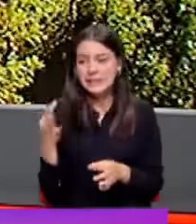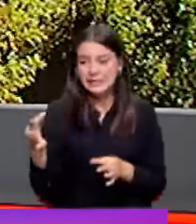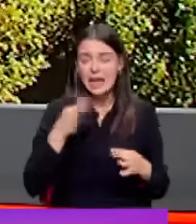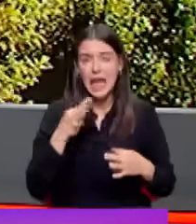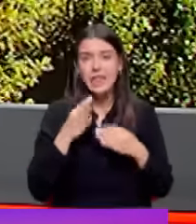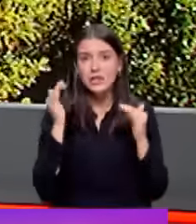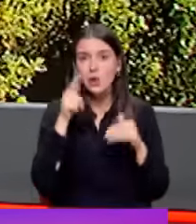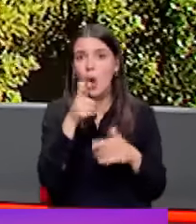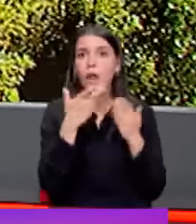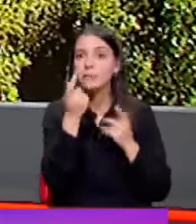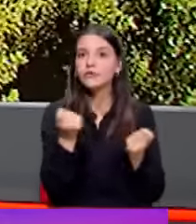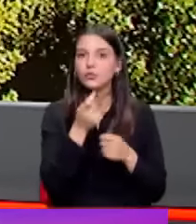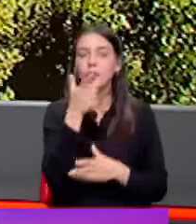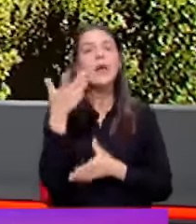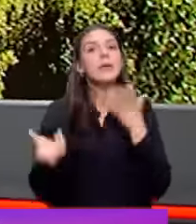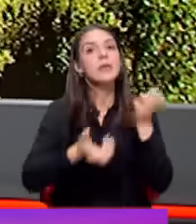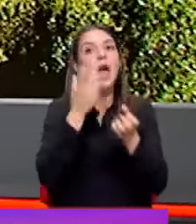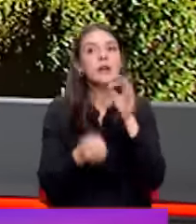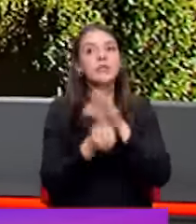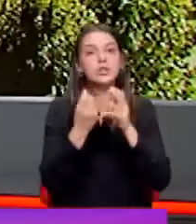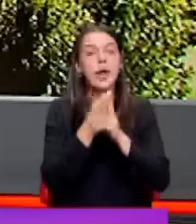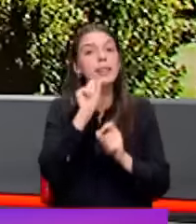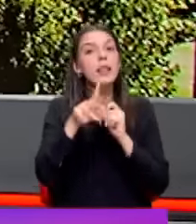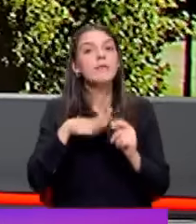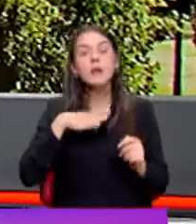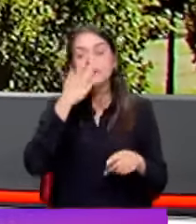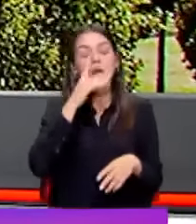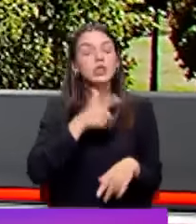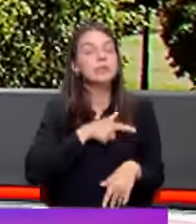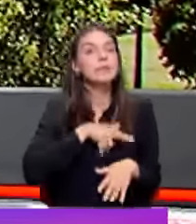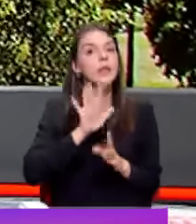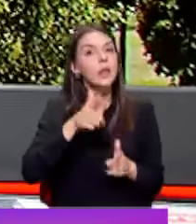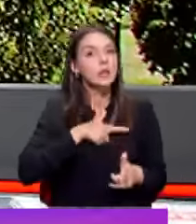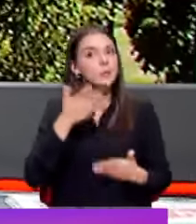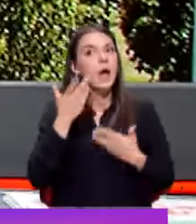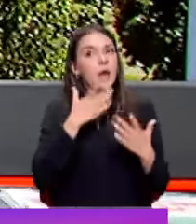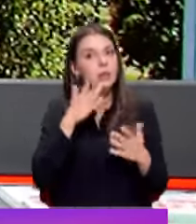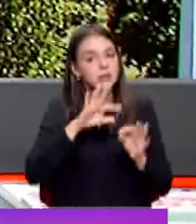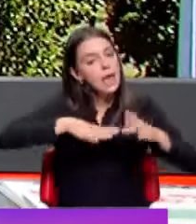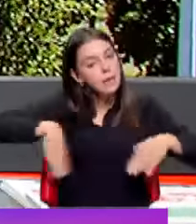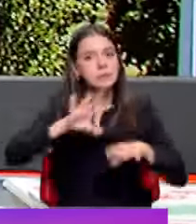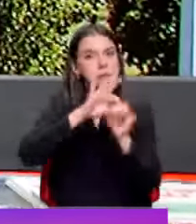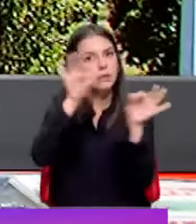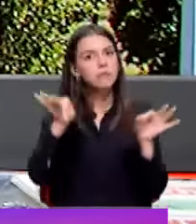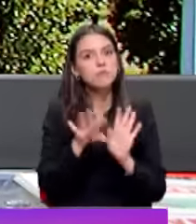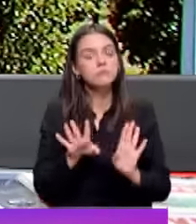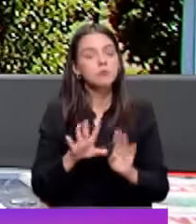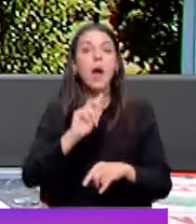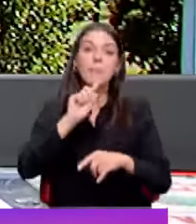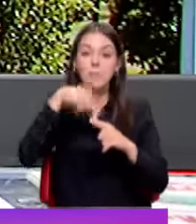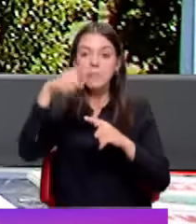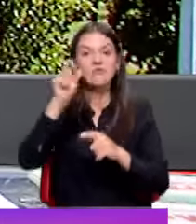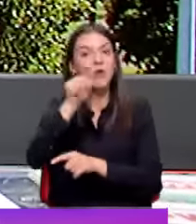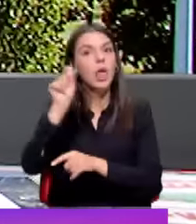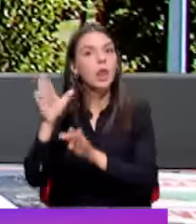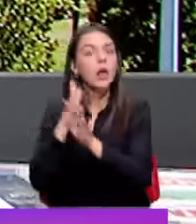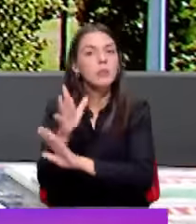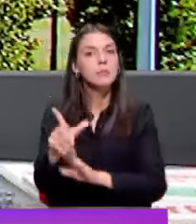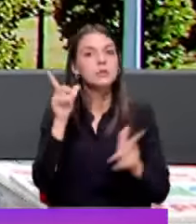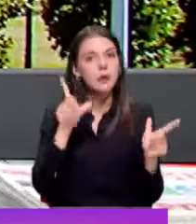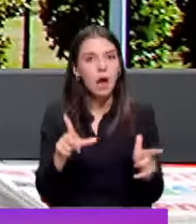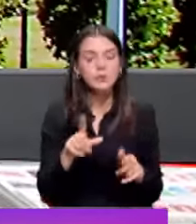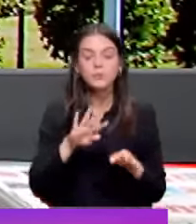çalışacağız. Yangın çıkan iller var. Sadece İzmir değil, İzmir'i aktardık çepeçevre. Ama başka illere de gitmemiz lazım.